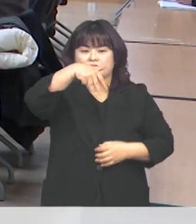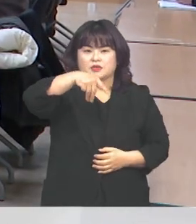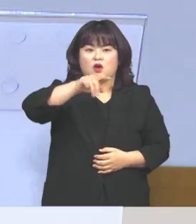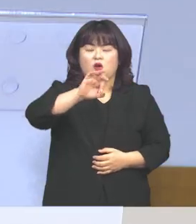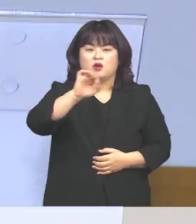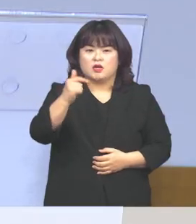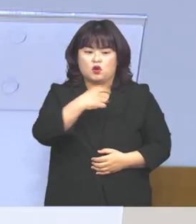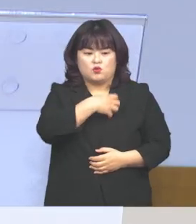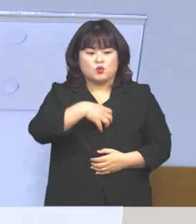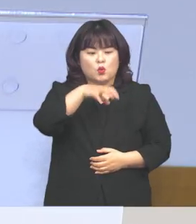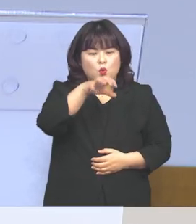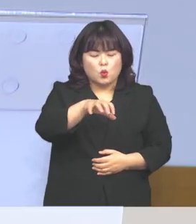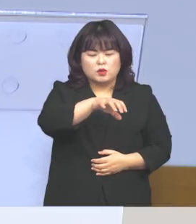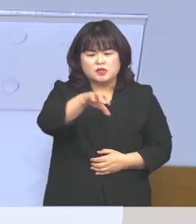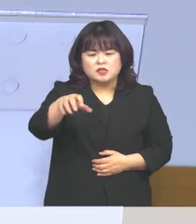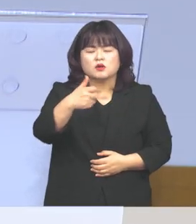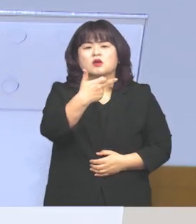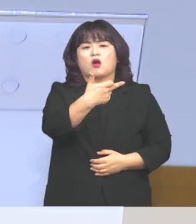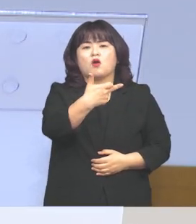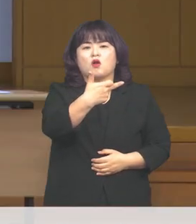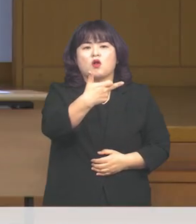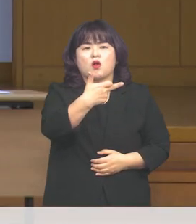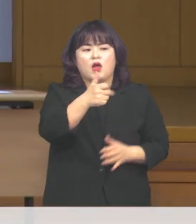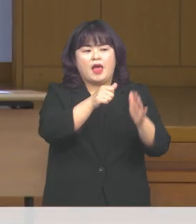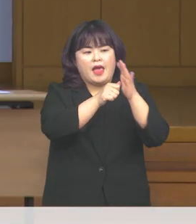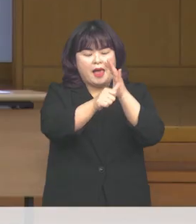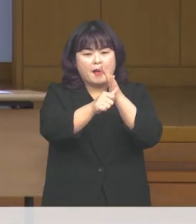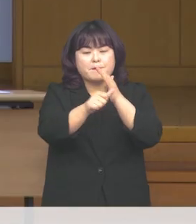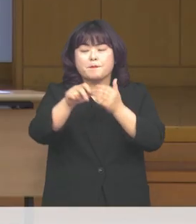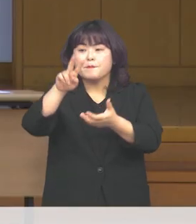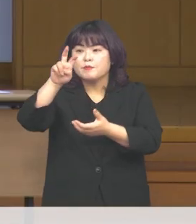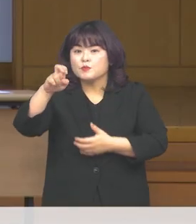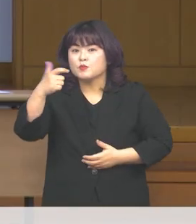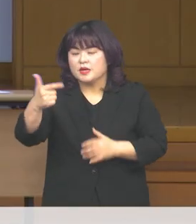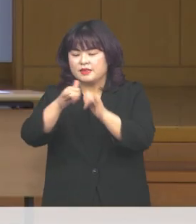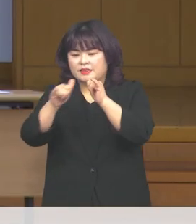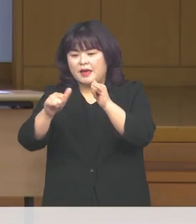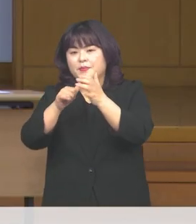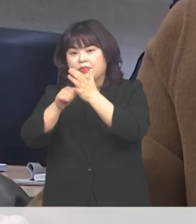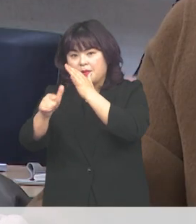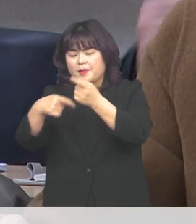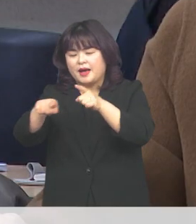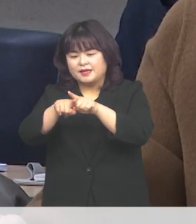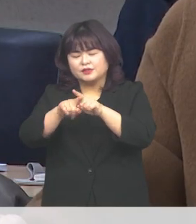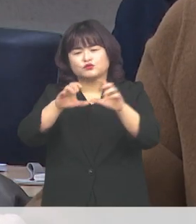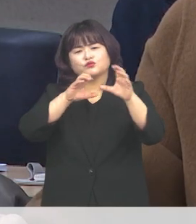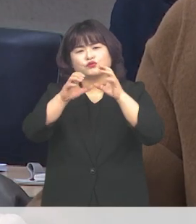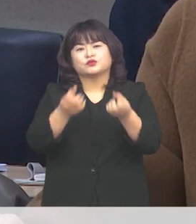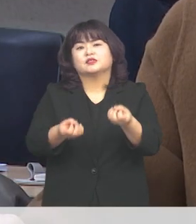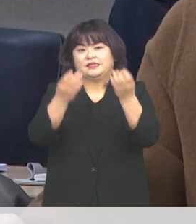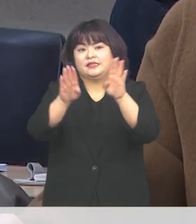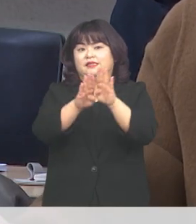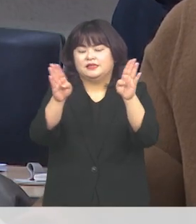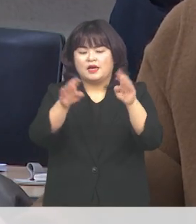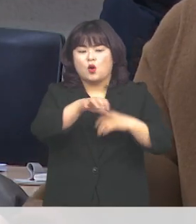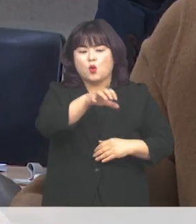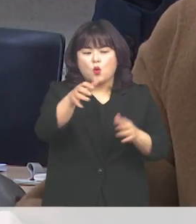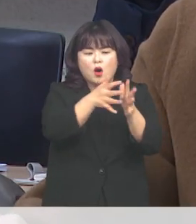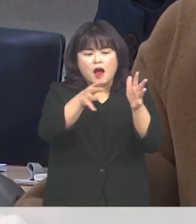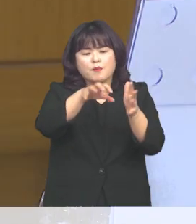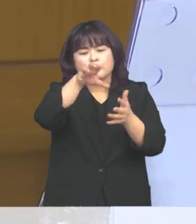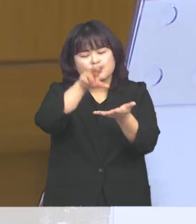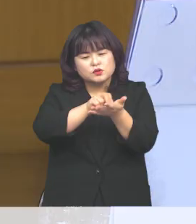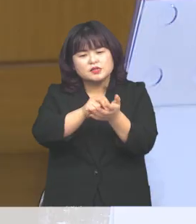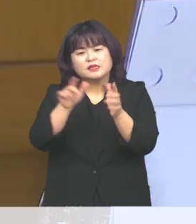28일 처인구청 대회의실에서 지역 17개 공동주택 입주자 대표 26명과 입주자 대표회의 소통 콘서트를 열고